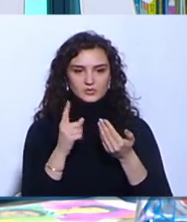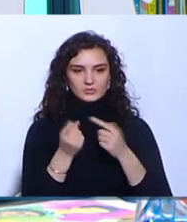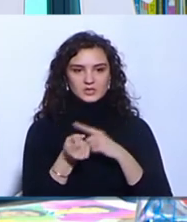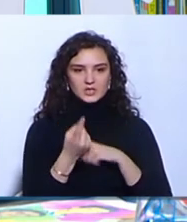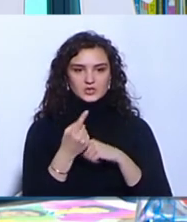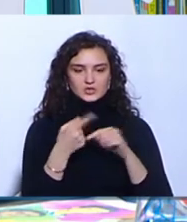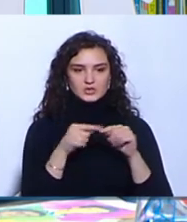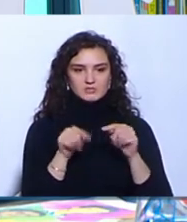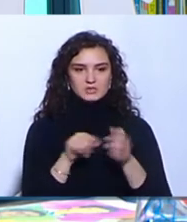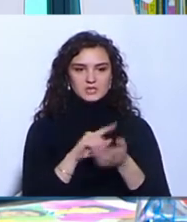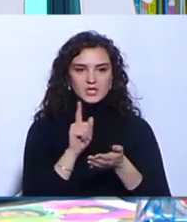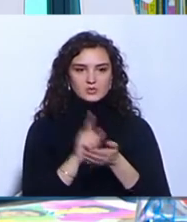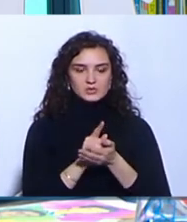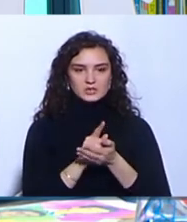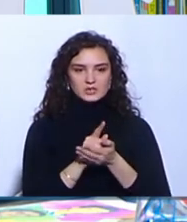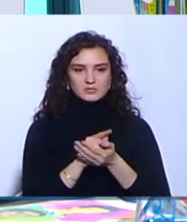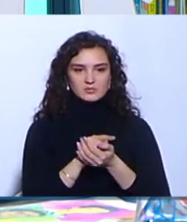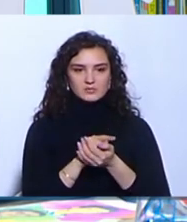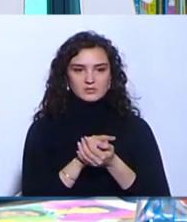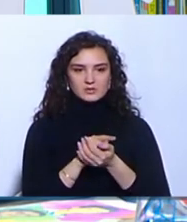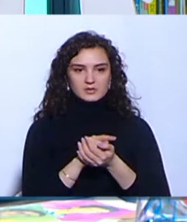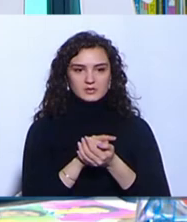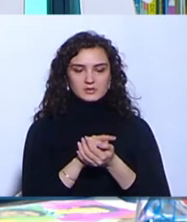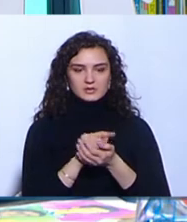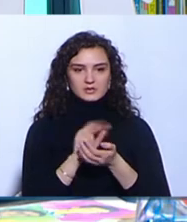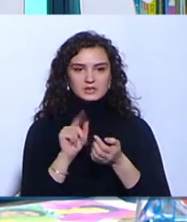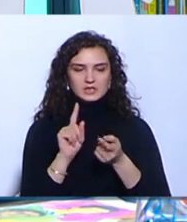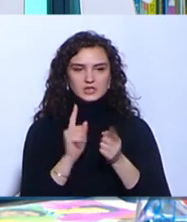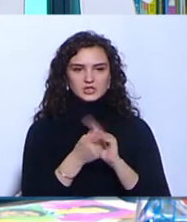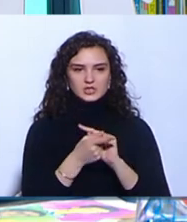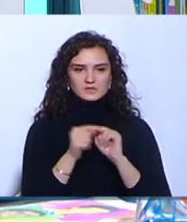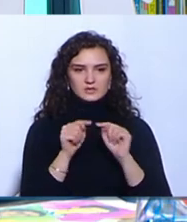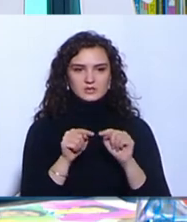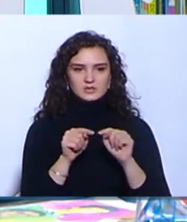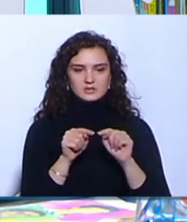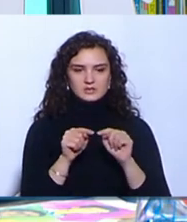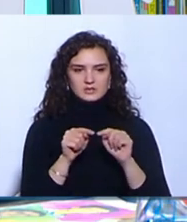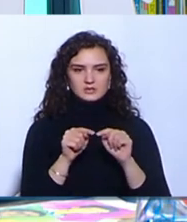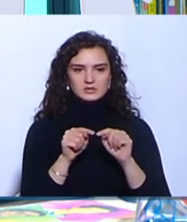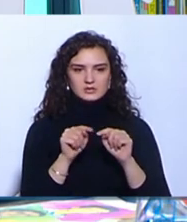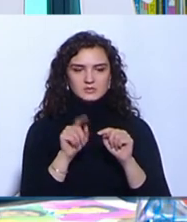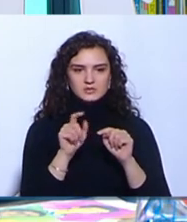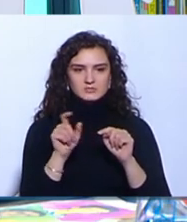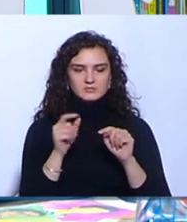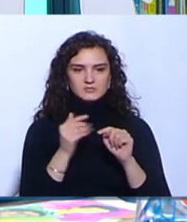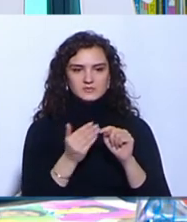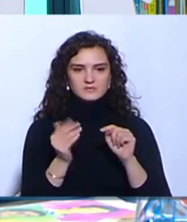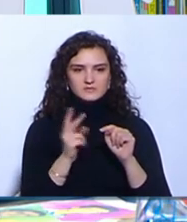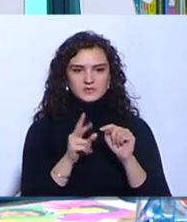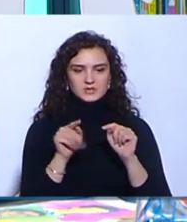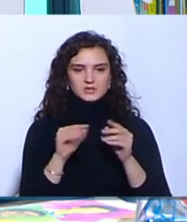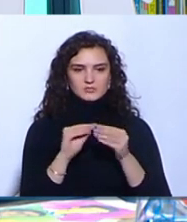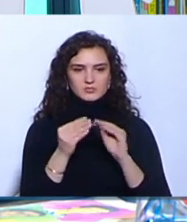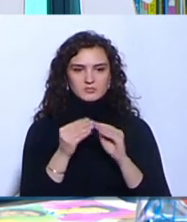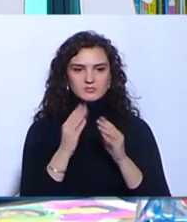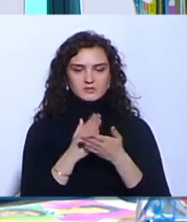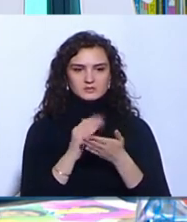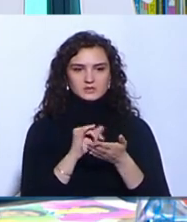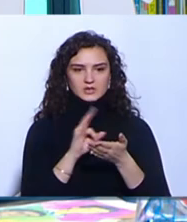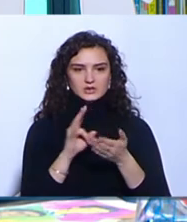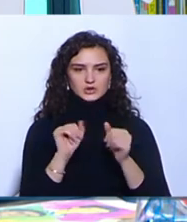გაჩნდა ამისი აუცილებლობა და რას შეცვლის ეს იმ ადამიანებისათვის, ვისაც ეს პრობლემა აქვს